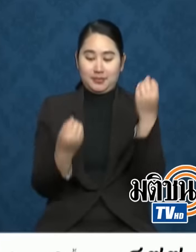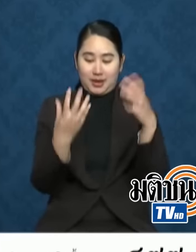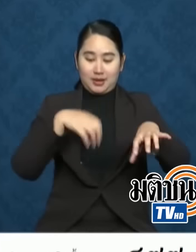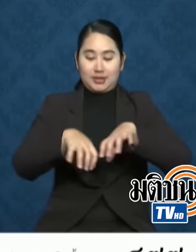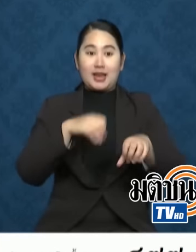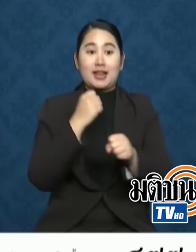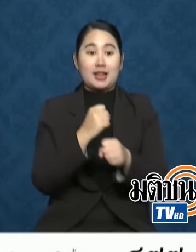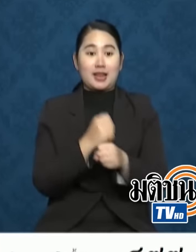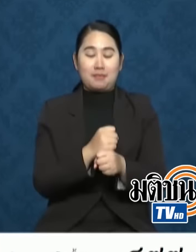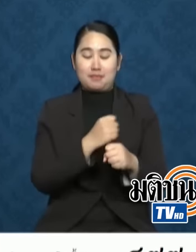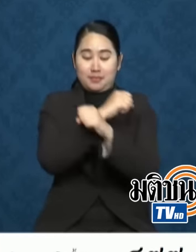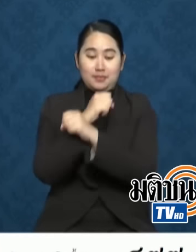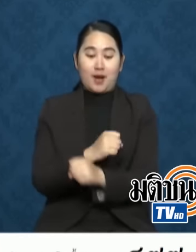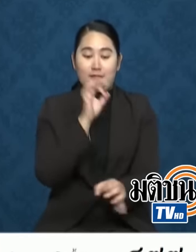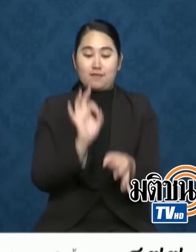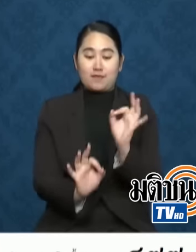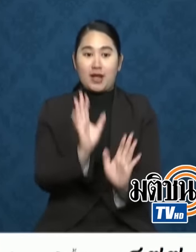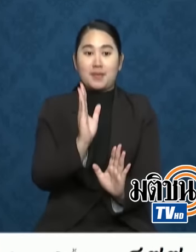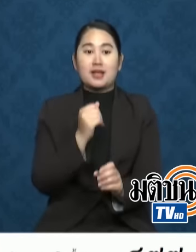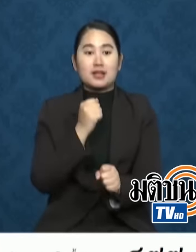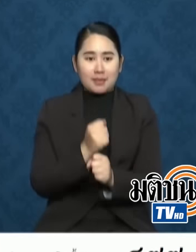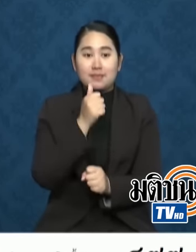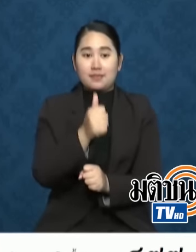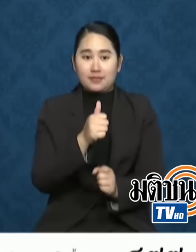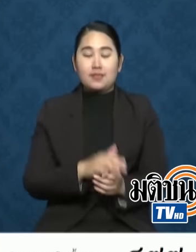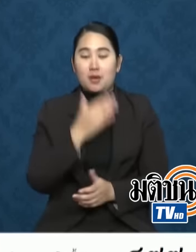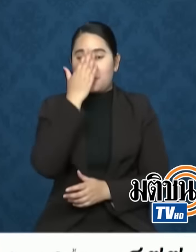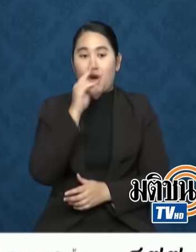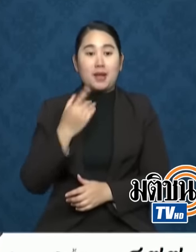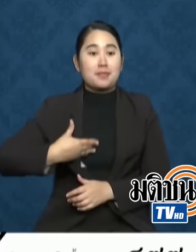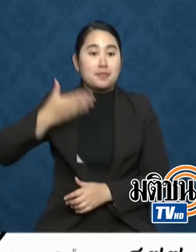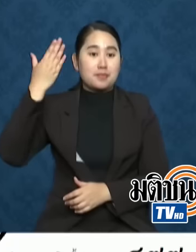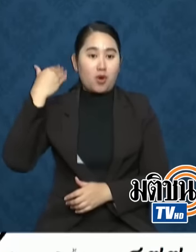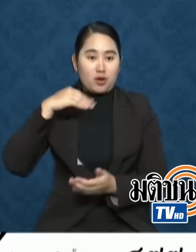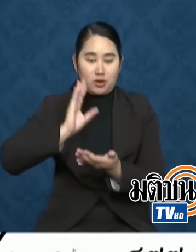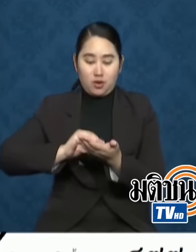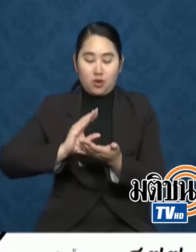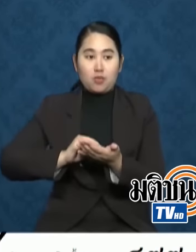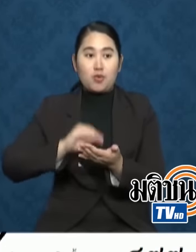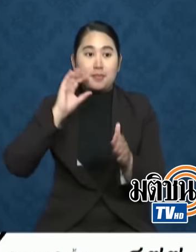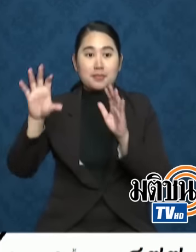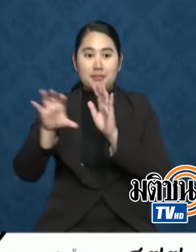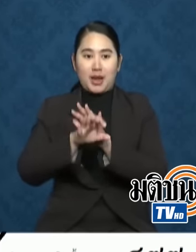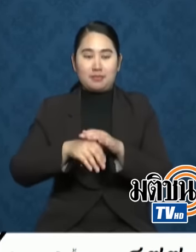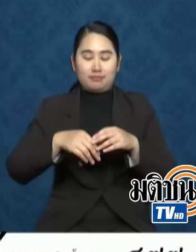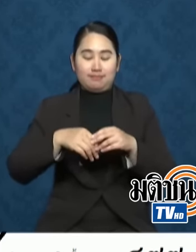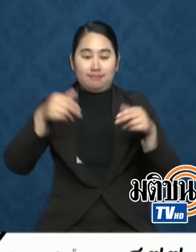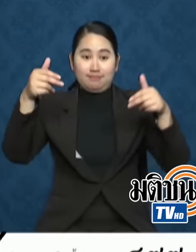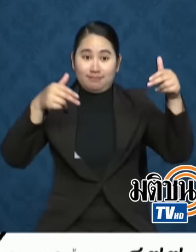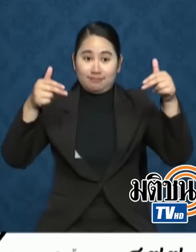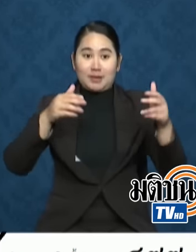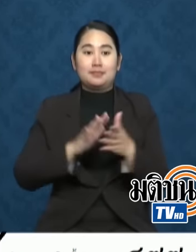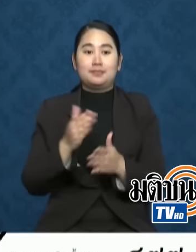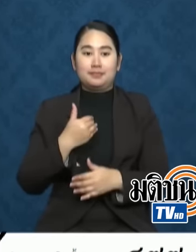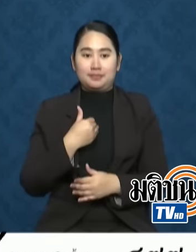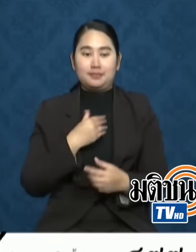ดทำแนวกันไฟได้อย่างมีประสิทธิภาพสูงสุดเพราะในอดีตเนี่ยเรามีข้อมูลจากทางภาพถ่ายทางดาวเทียมนะครับแนวกันไฟหลายแนวอาจ